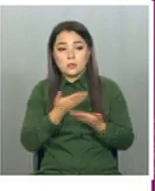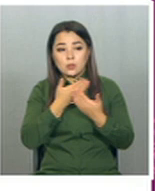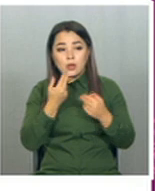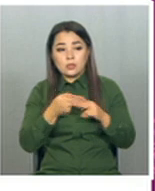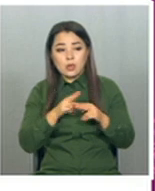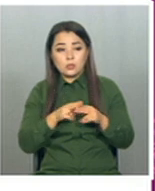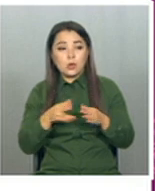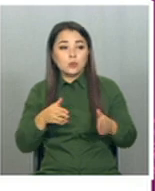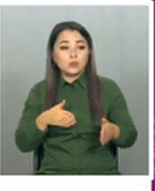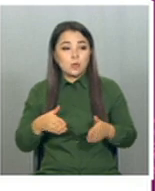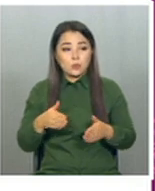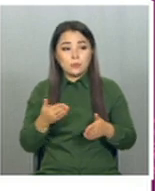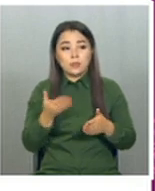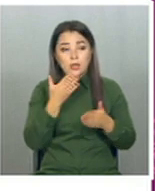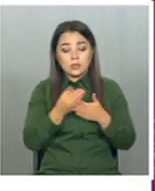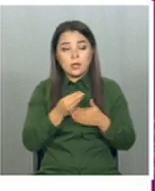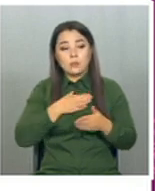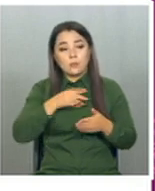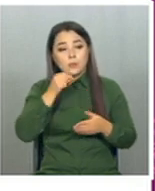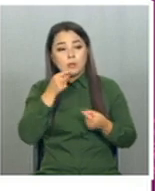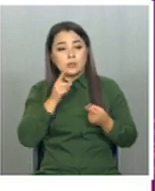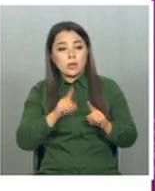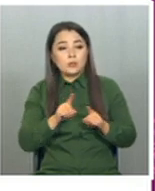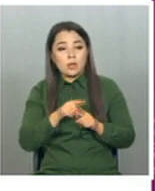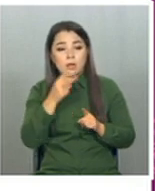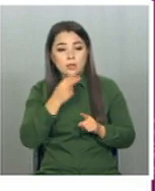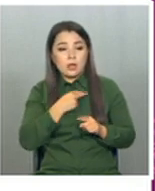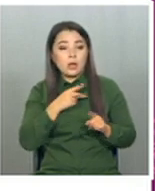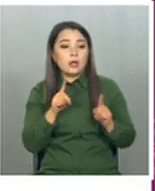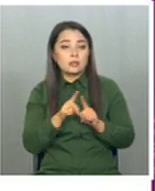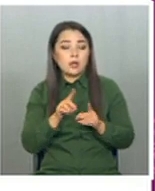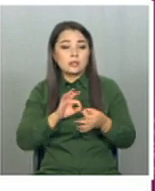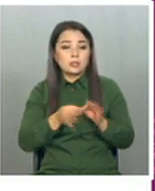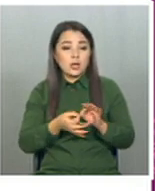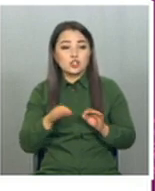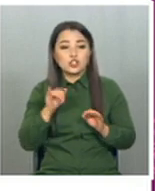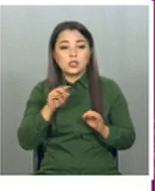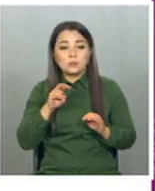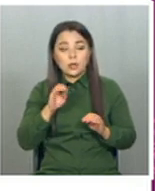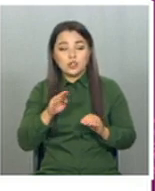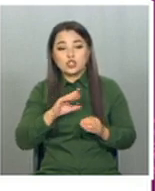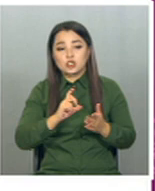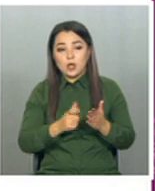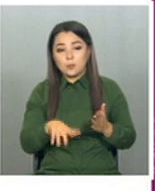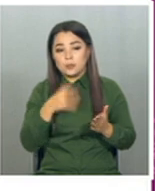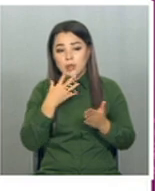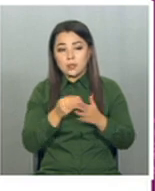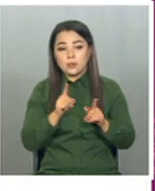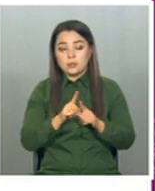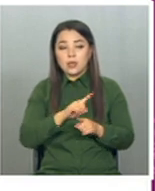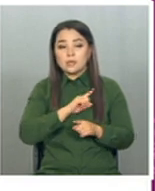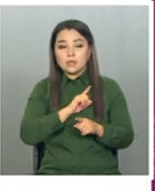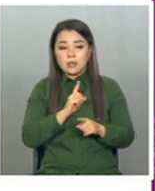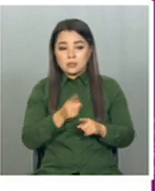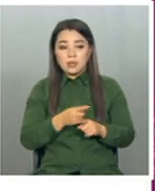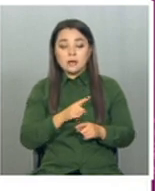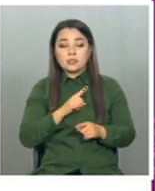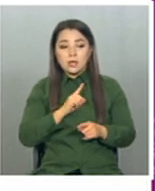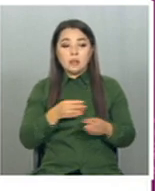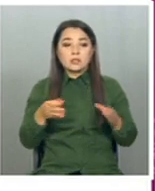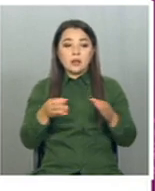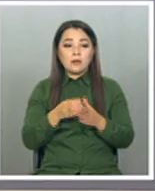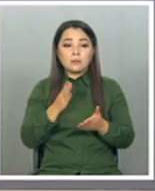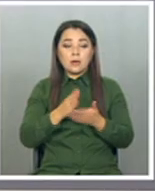мен «Менің ер екенімді көргенсің» деген жолдардан Жиембет жыраудың өрлік пен ерлік, қайсарлық